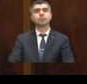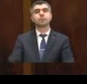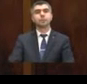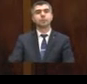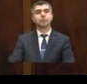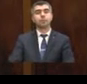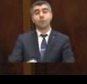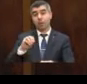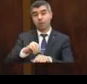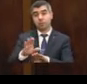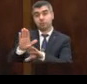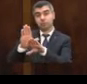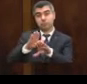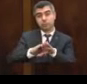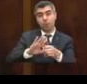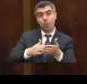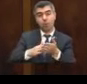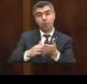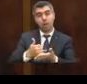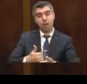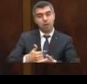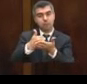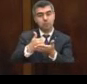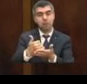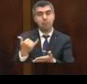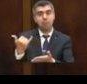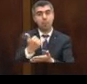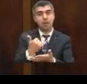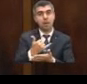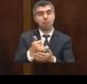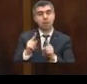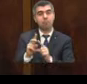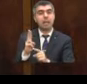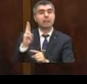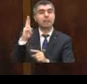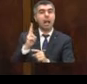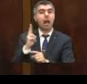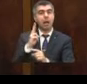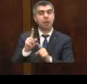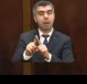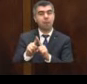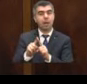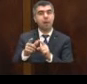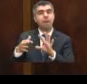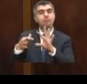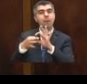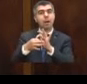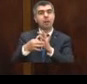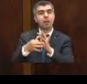وهنا ندعو إلى الدفع قوياً بالمبادرة الملكية انطلاقة لدعم وتمويل الشركات الموجهة